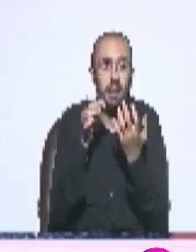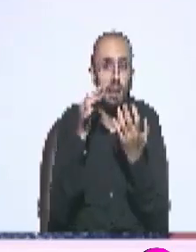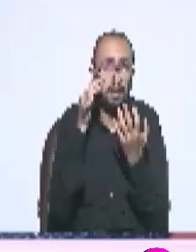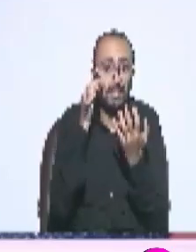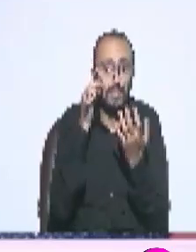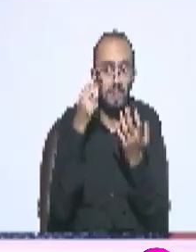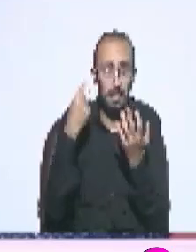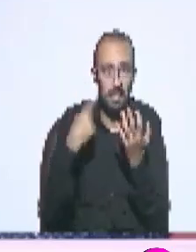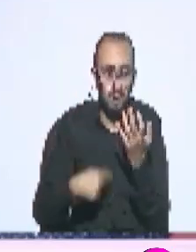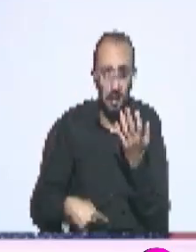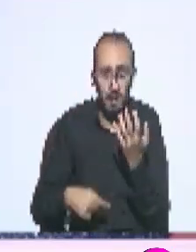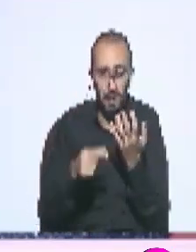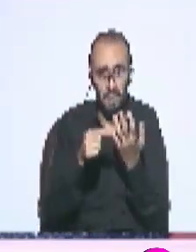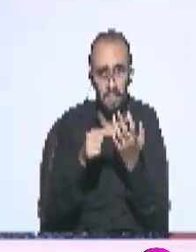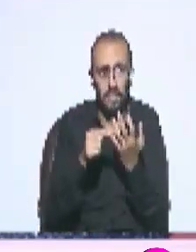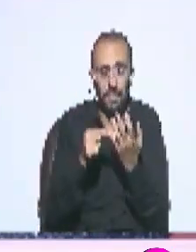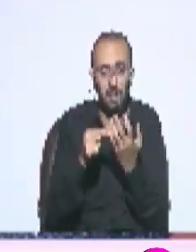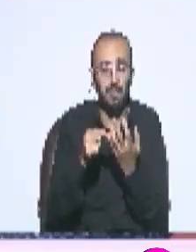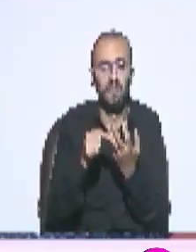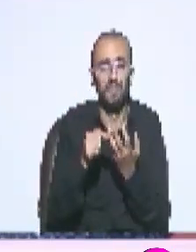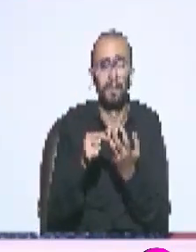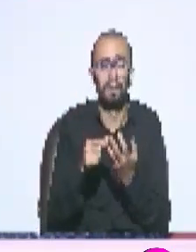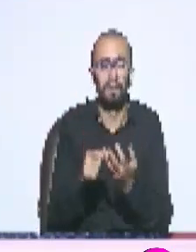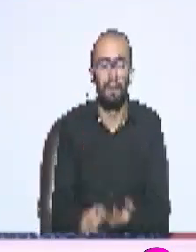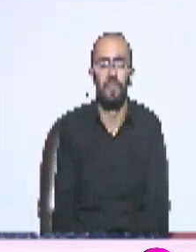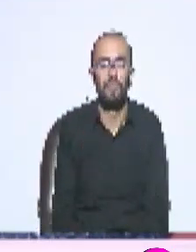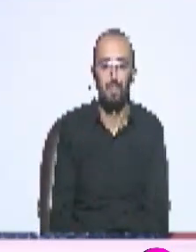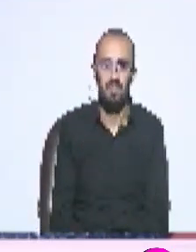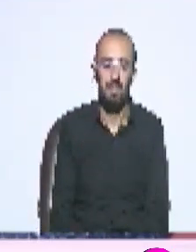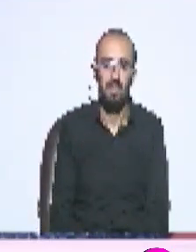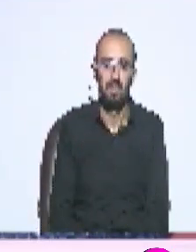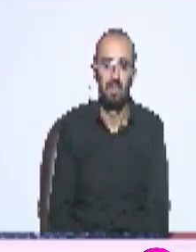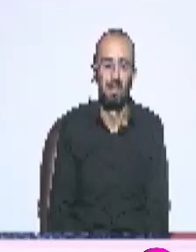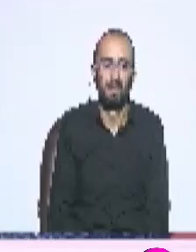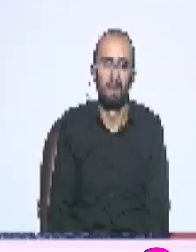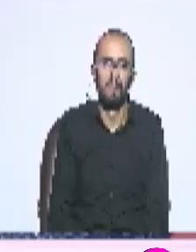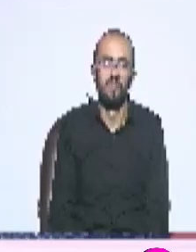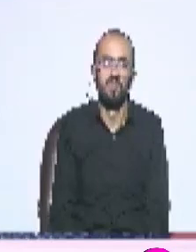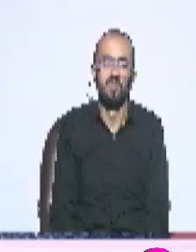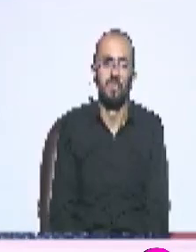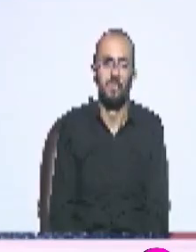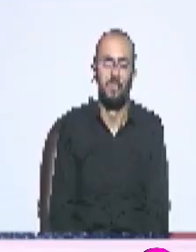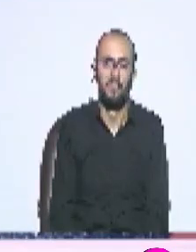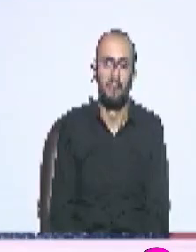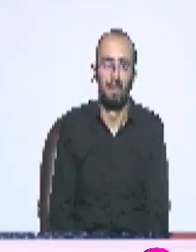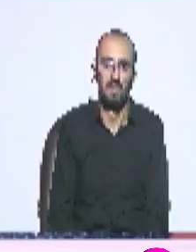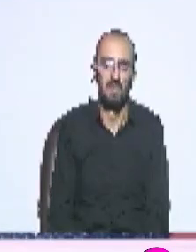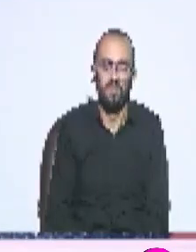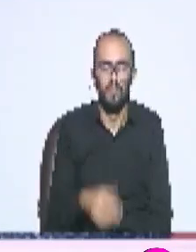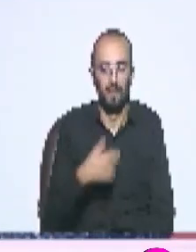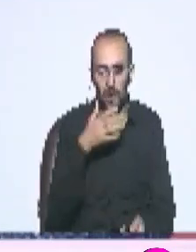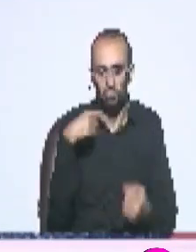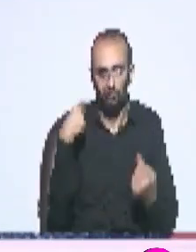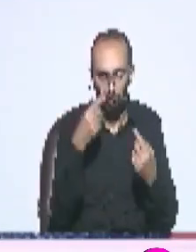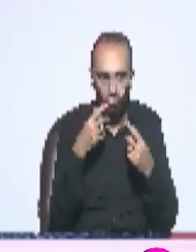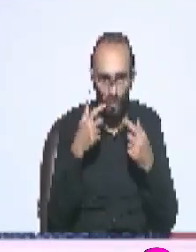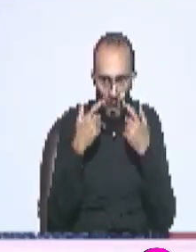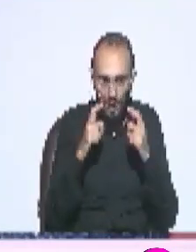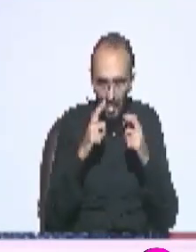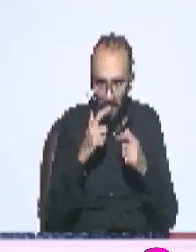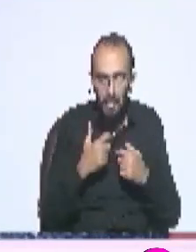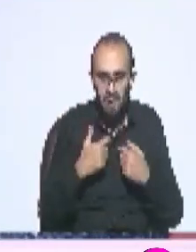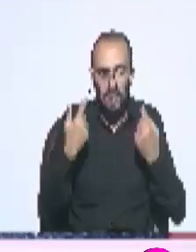او الشكل الخارجي او او شكل الجسد او اهتمامي بنفسي